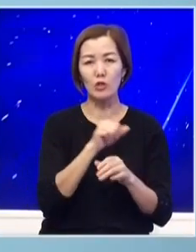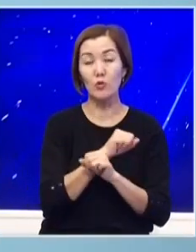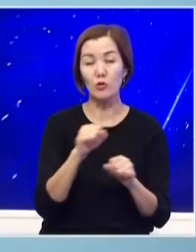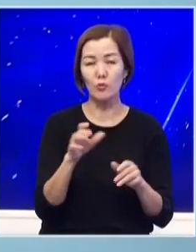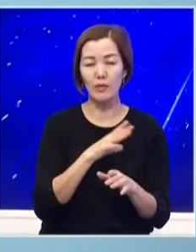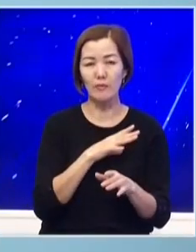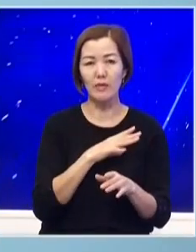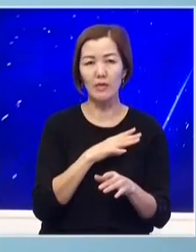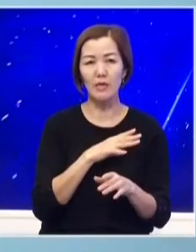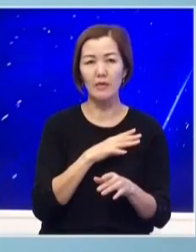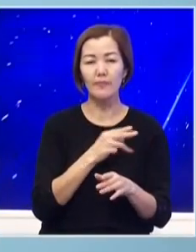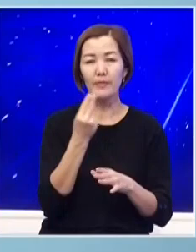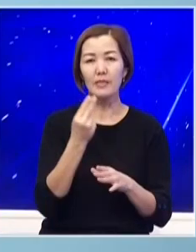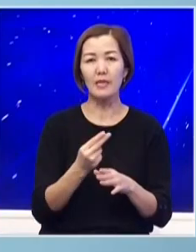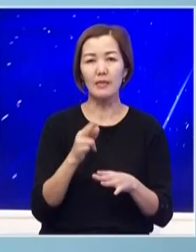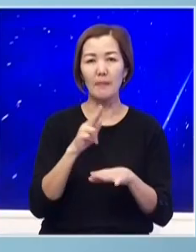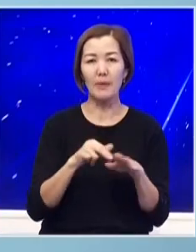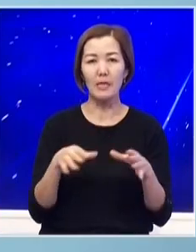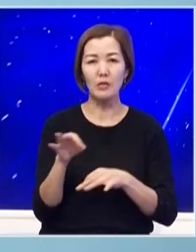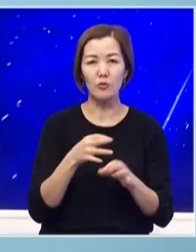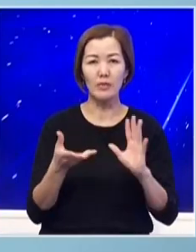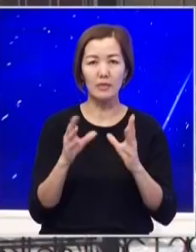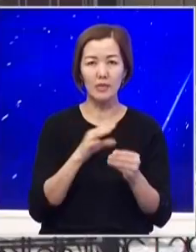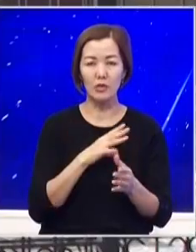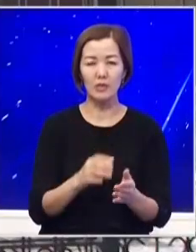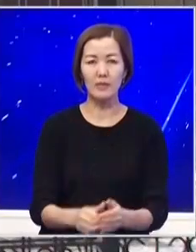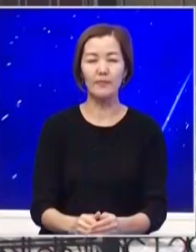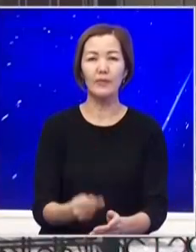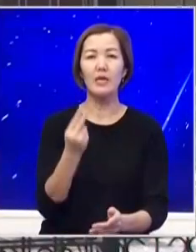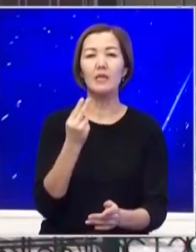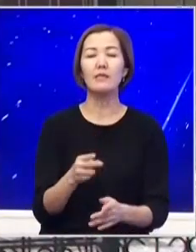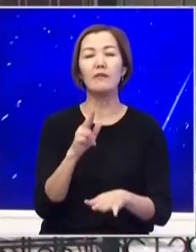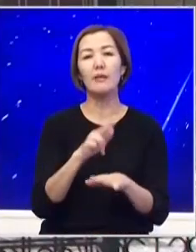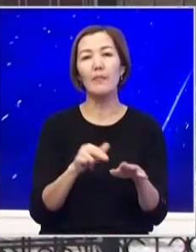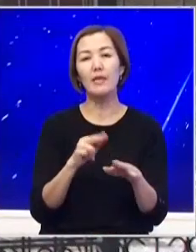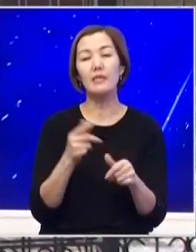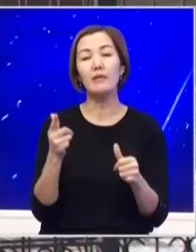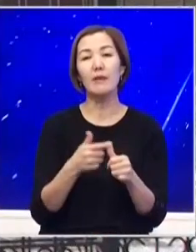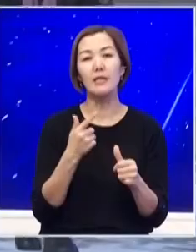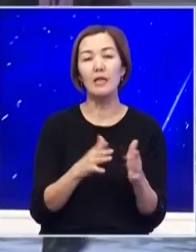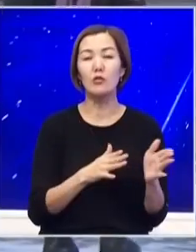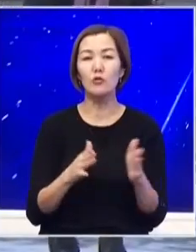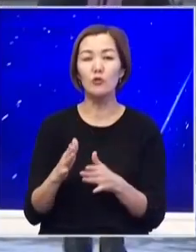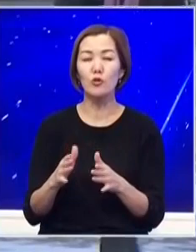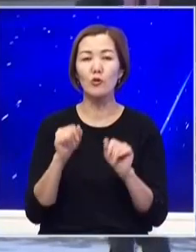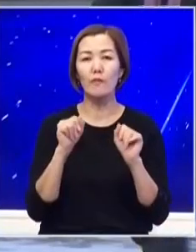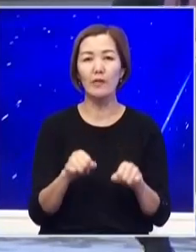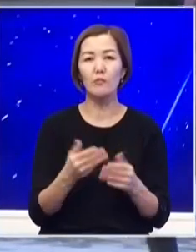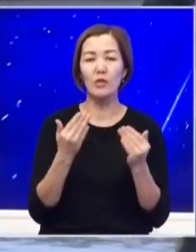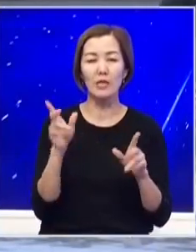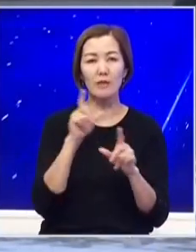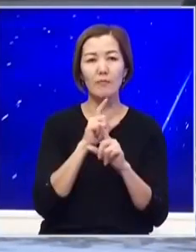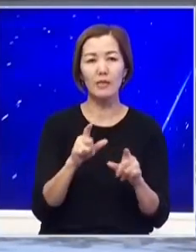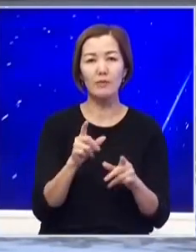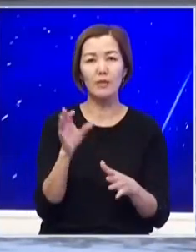бермейді. Бұл сандық полиция жобасының нәтижесі. Цифрлық полиция деп аталатын бұл жүйенің мүмкіндігін енді